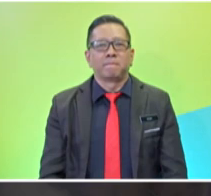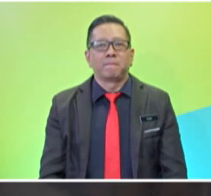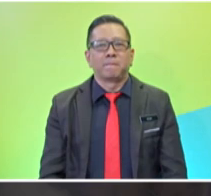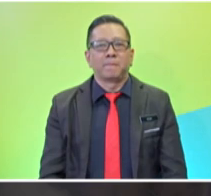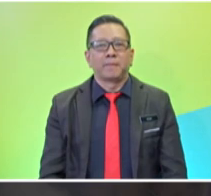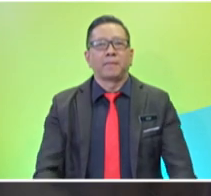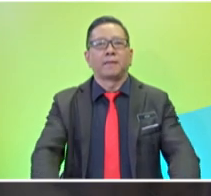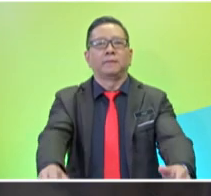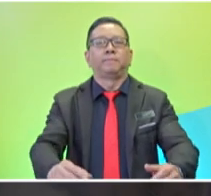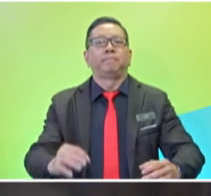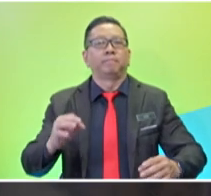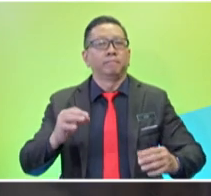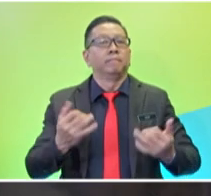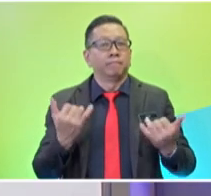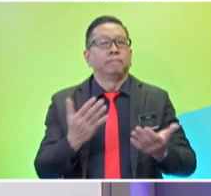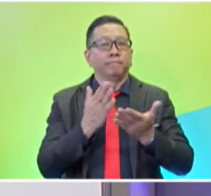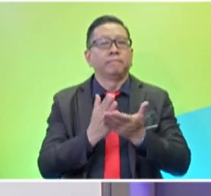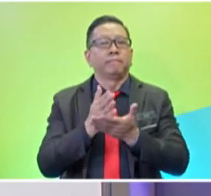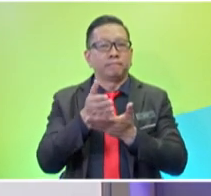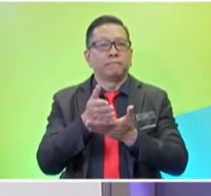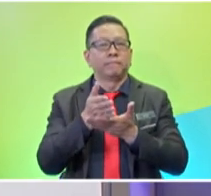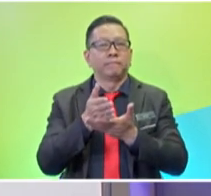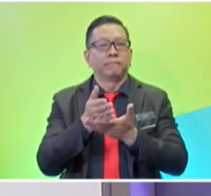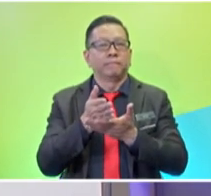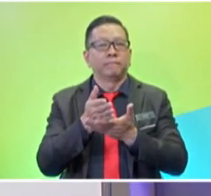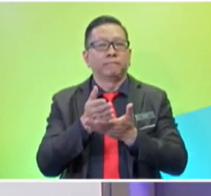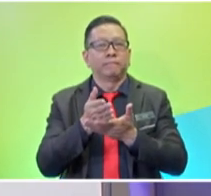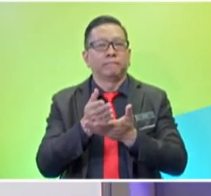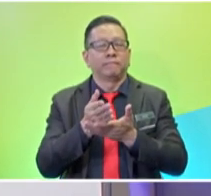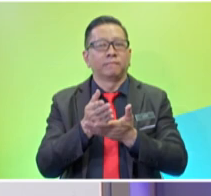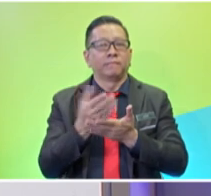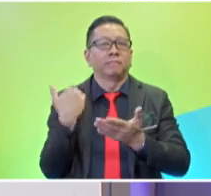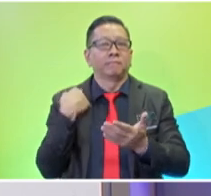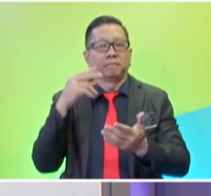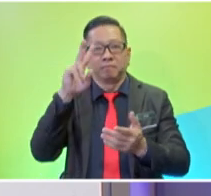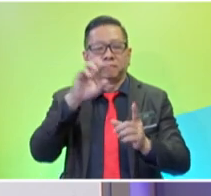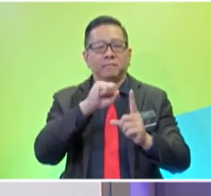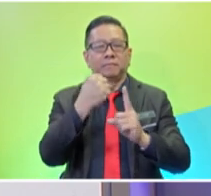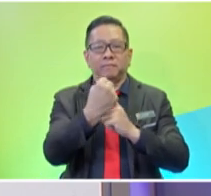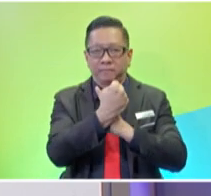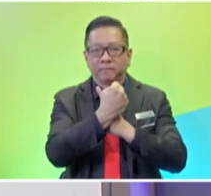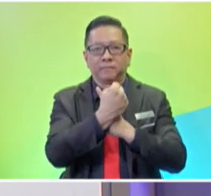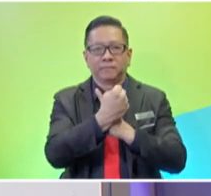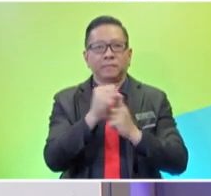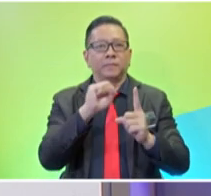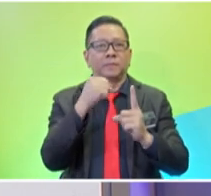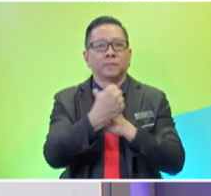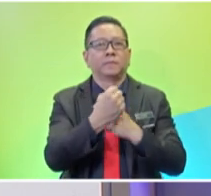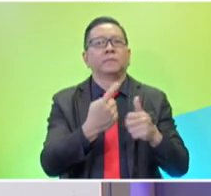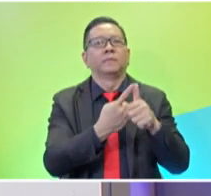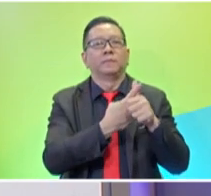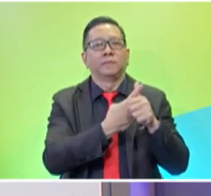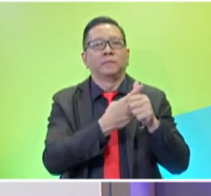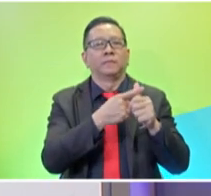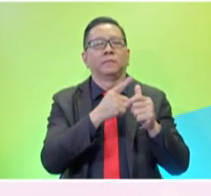Jadi kalau seterusnya Oke Seterusnya saya ada dua situasi di sini oke situasi pertama dan